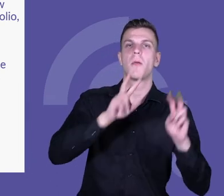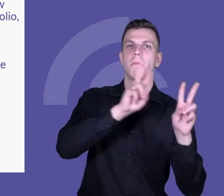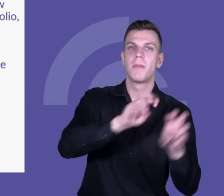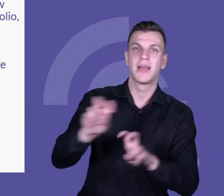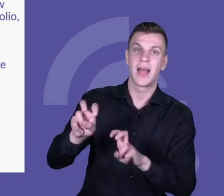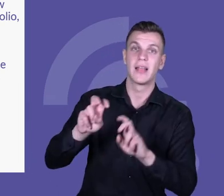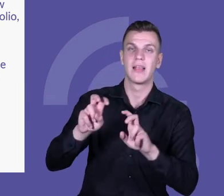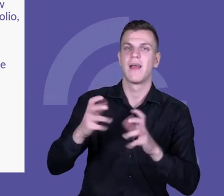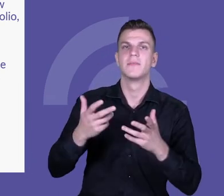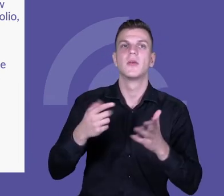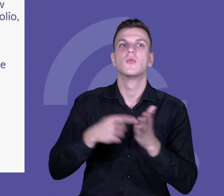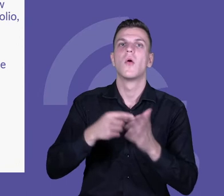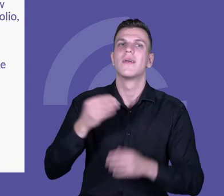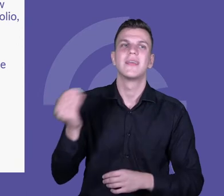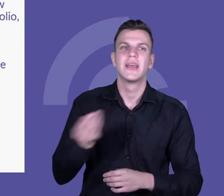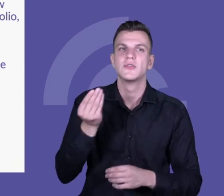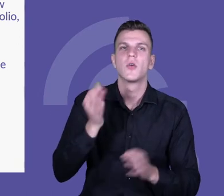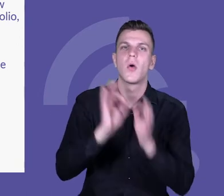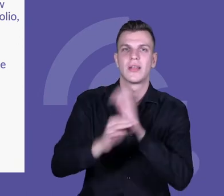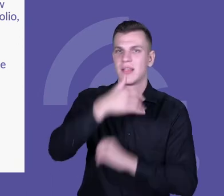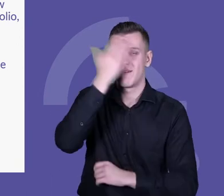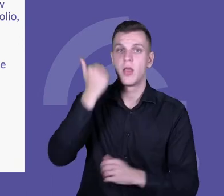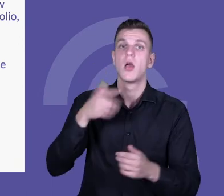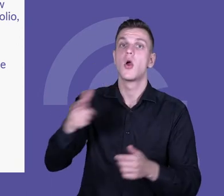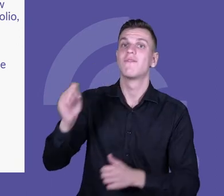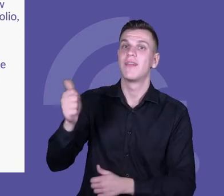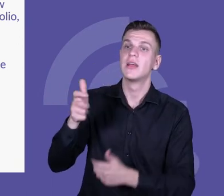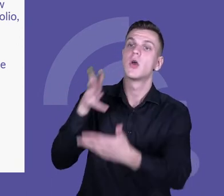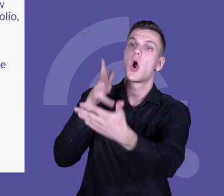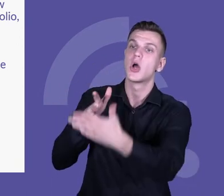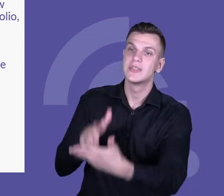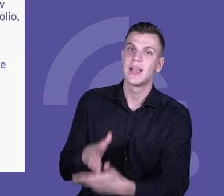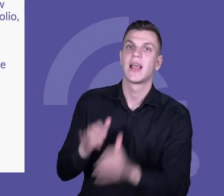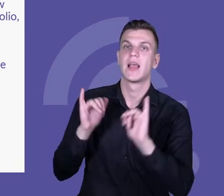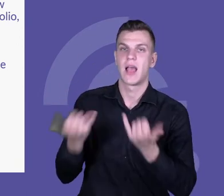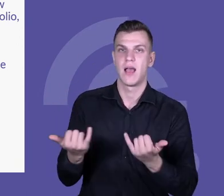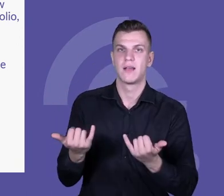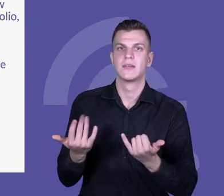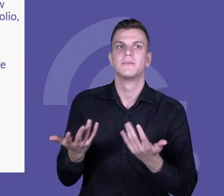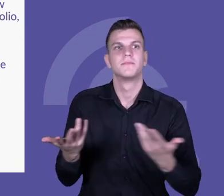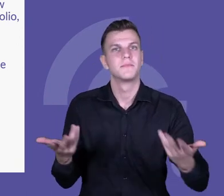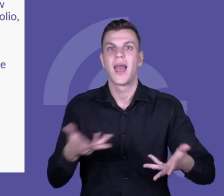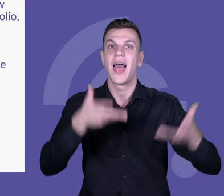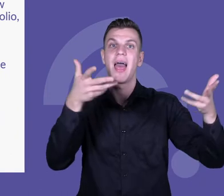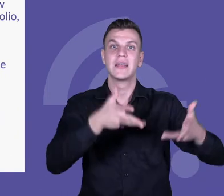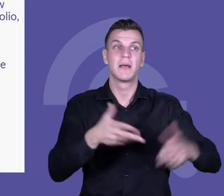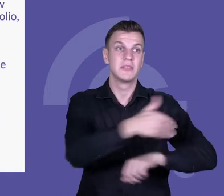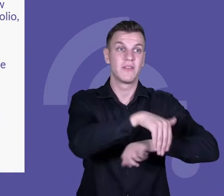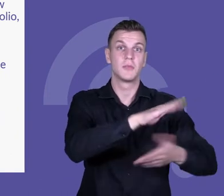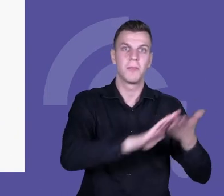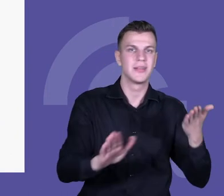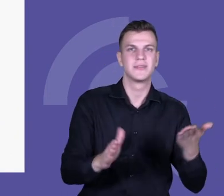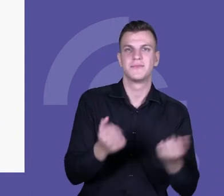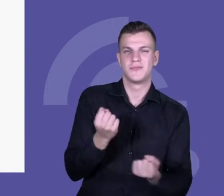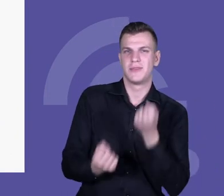całym świecie, że trudno wprowadzić ocenę kompetencji do egzaminów zewnętrznych bez dużego ryzyka, szczególnie, że są to u nas